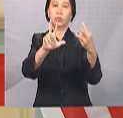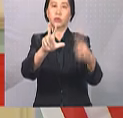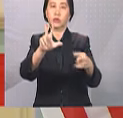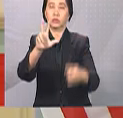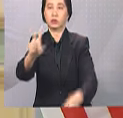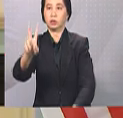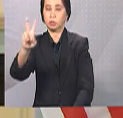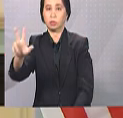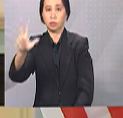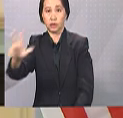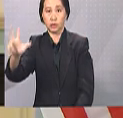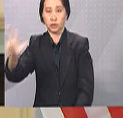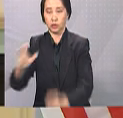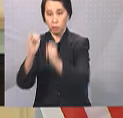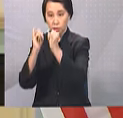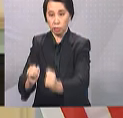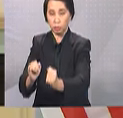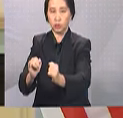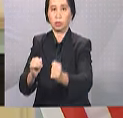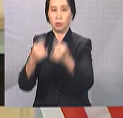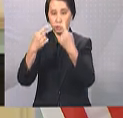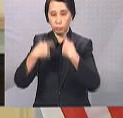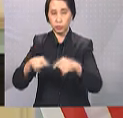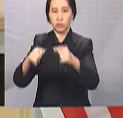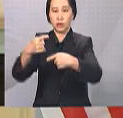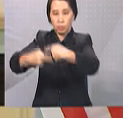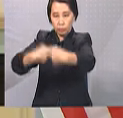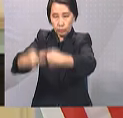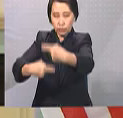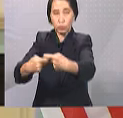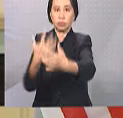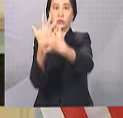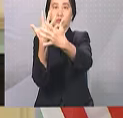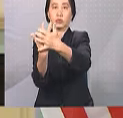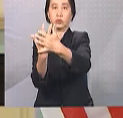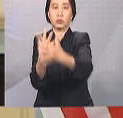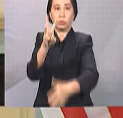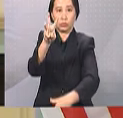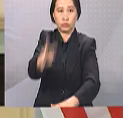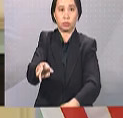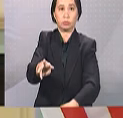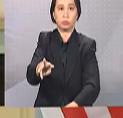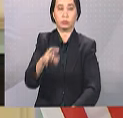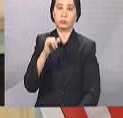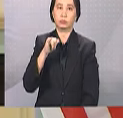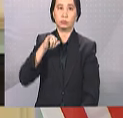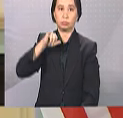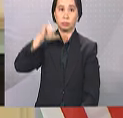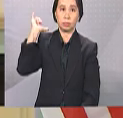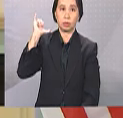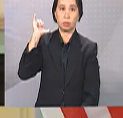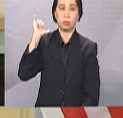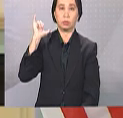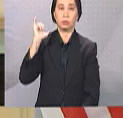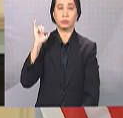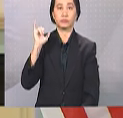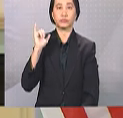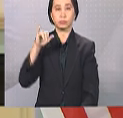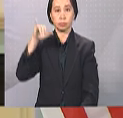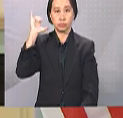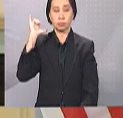16,633 individu sedang menjalani proses kuarantin wajib. Semalam,